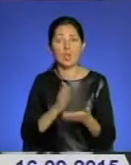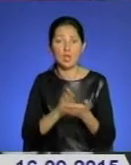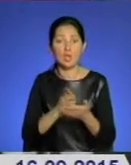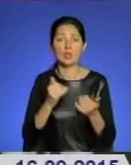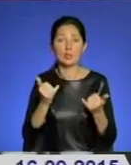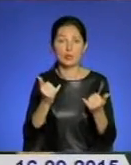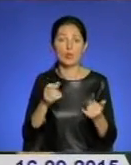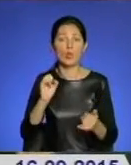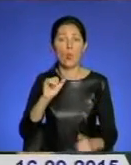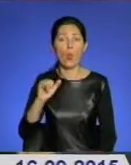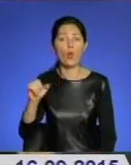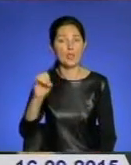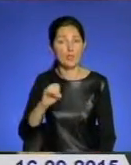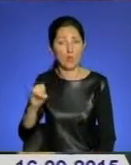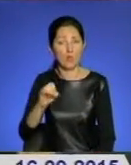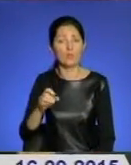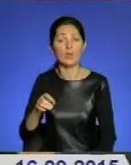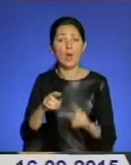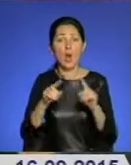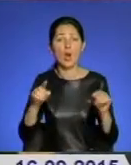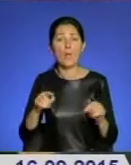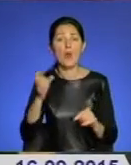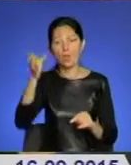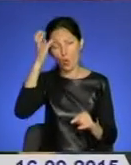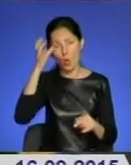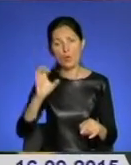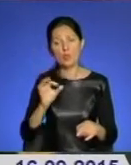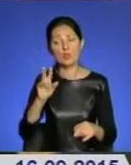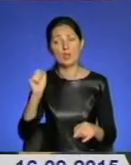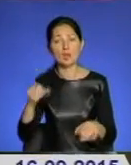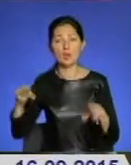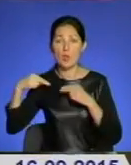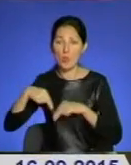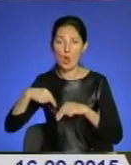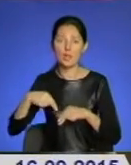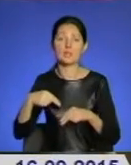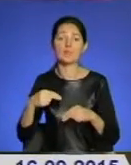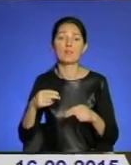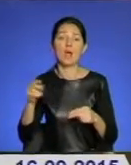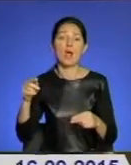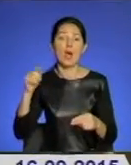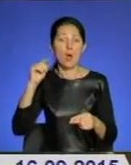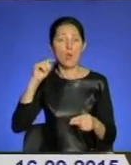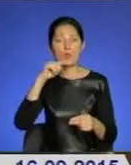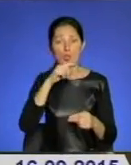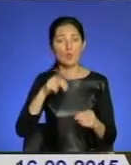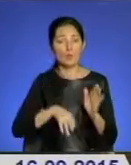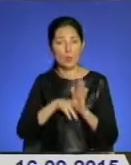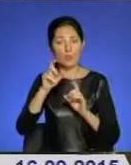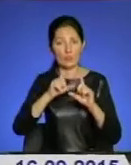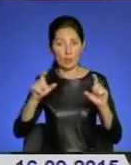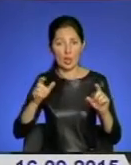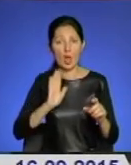у Європі. У рамках наукової та соціальної співпраці у стінах Тернопільського вишу відбувся перший в Україні